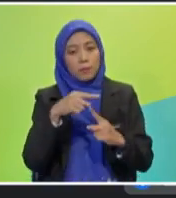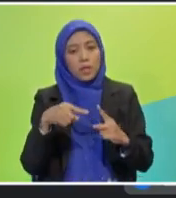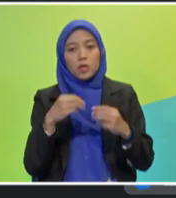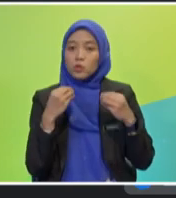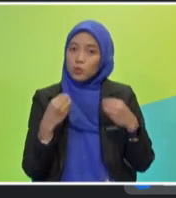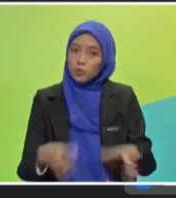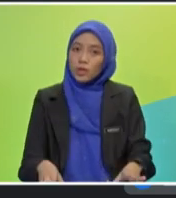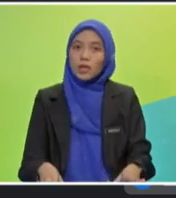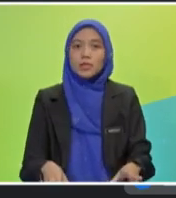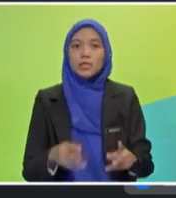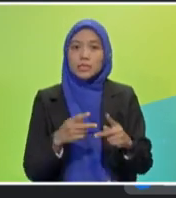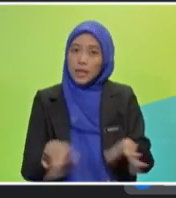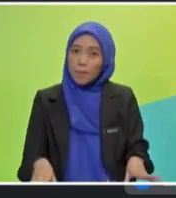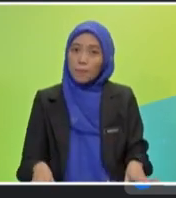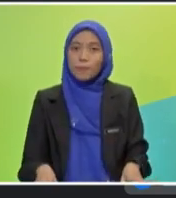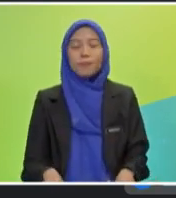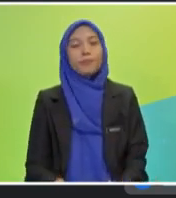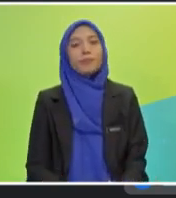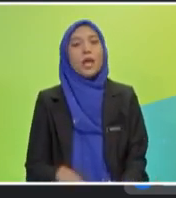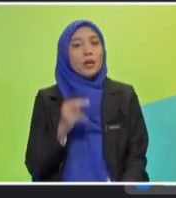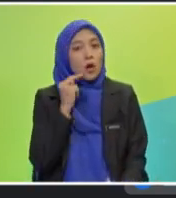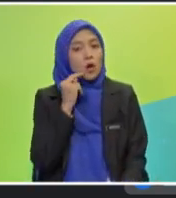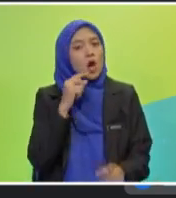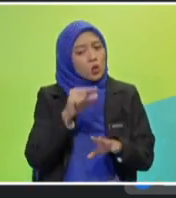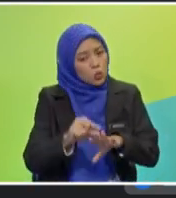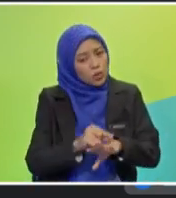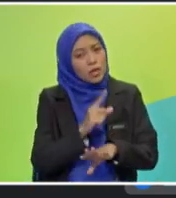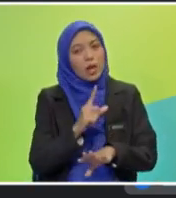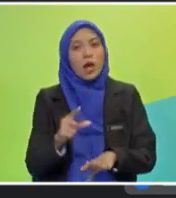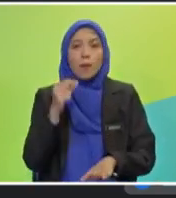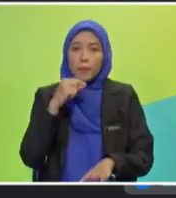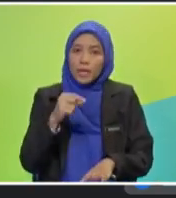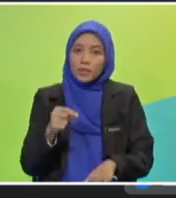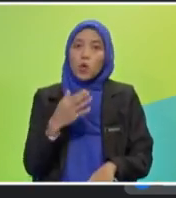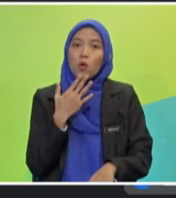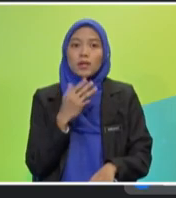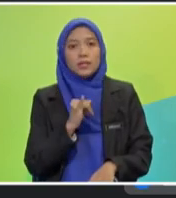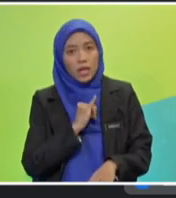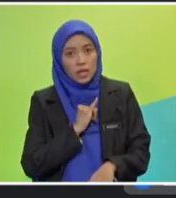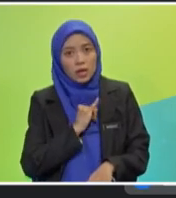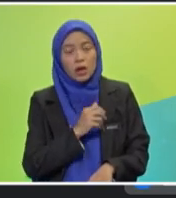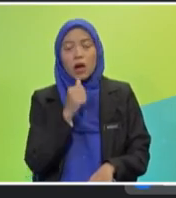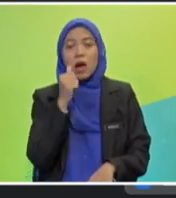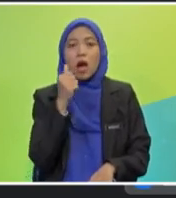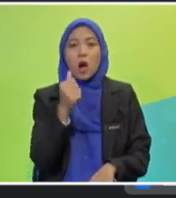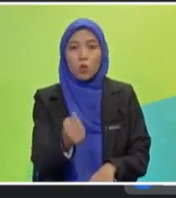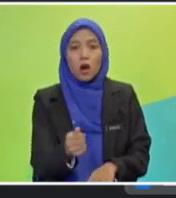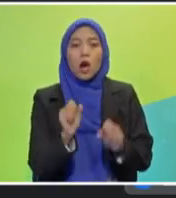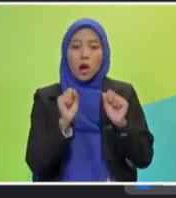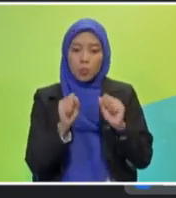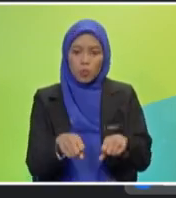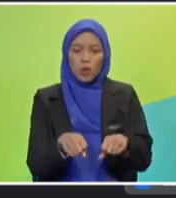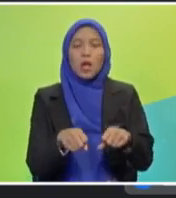ulang. Naura, gunalah pensel warna saya ini. Awak boleh pulangkan selepas